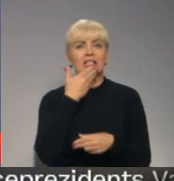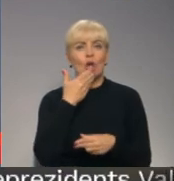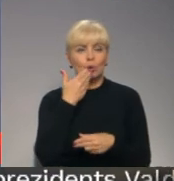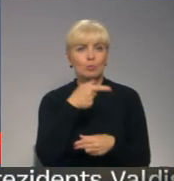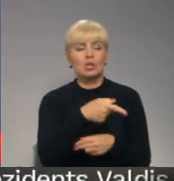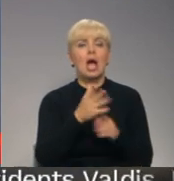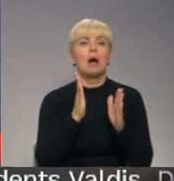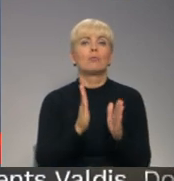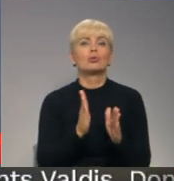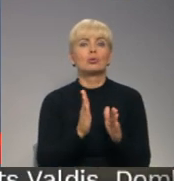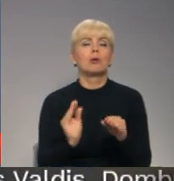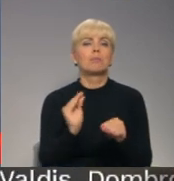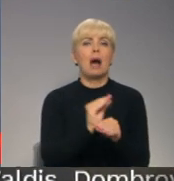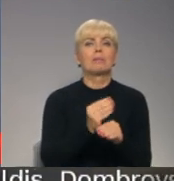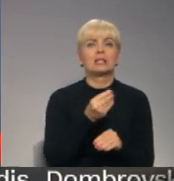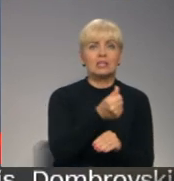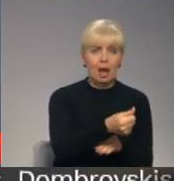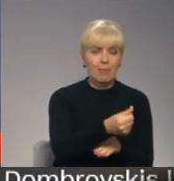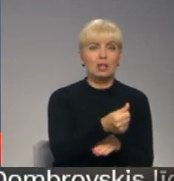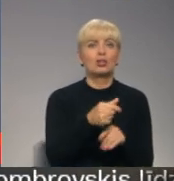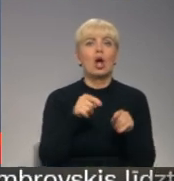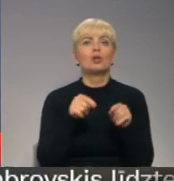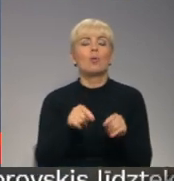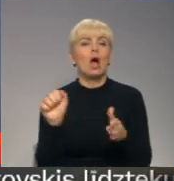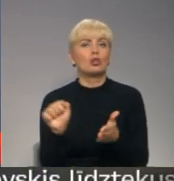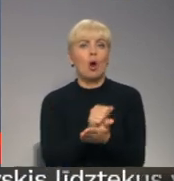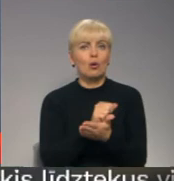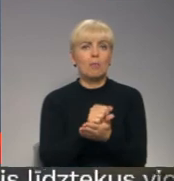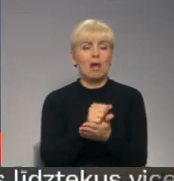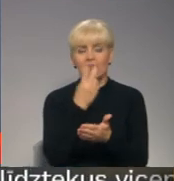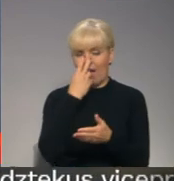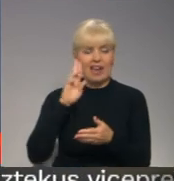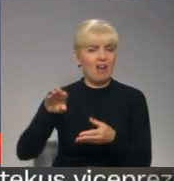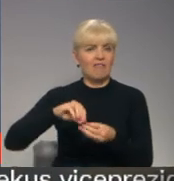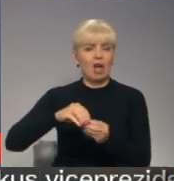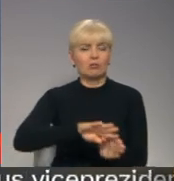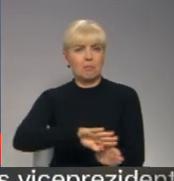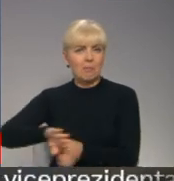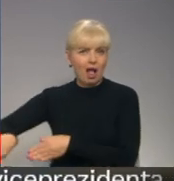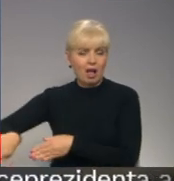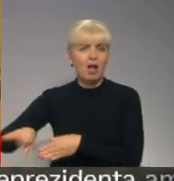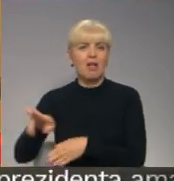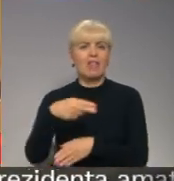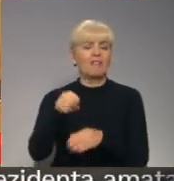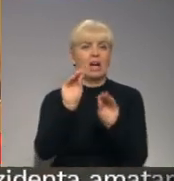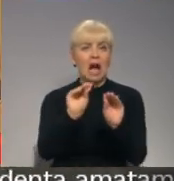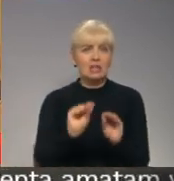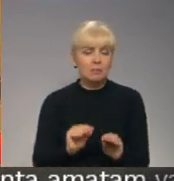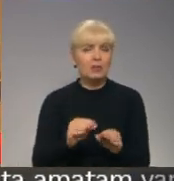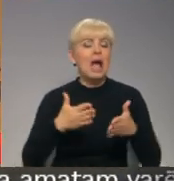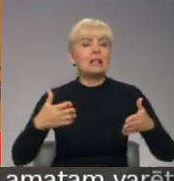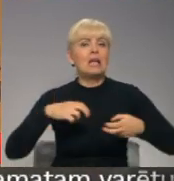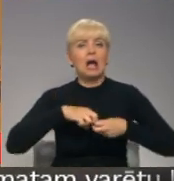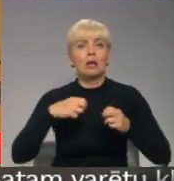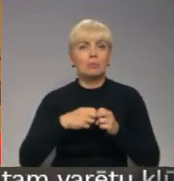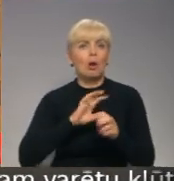būs papildu samaksa. Tā kā vienkārši šo dokumentu nolieciet nost un viņu nevajag aizpildīt. Lielas problēmas esot